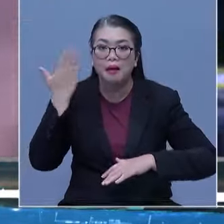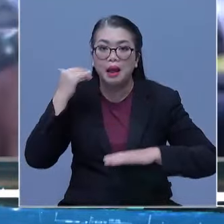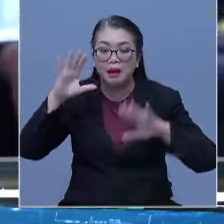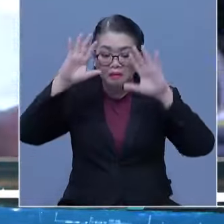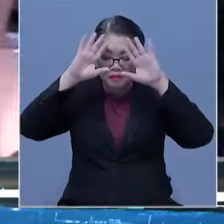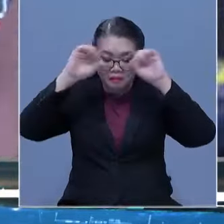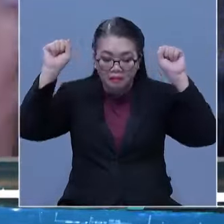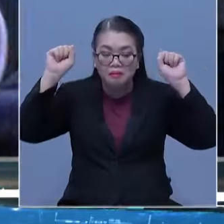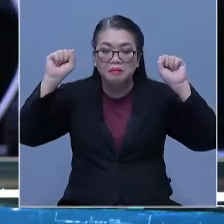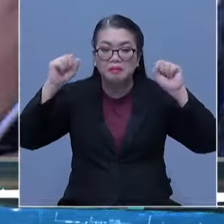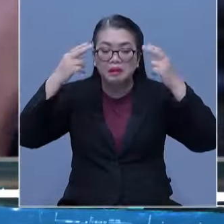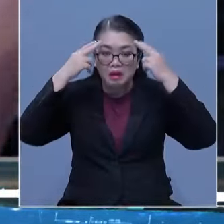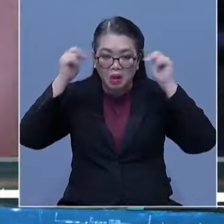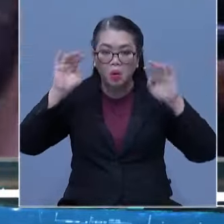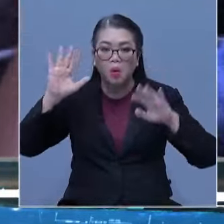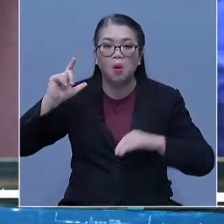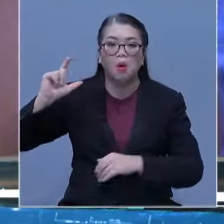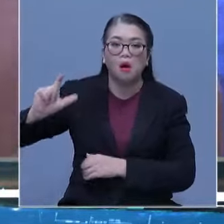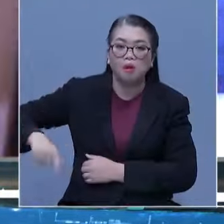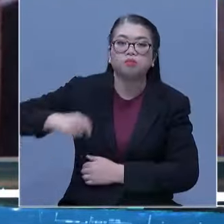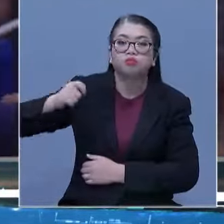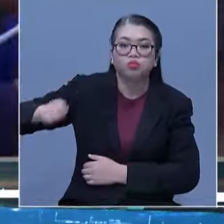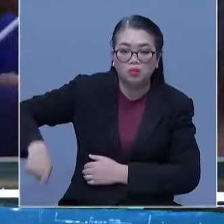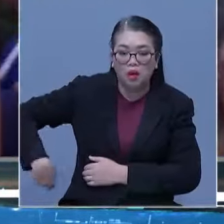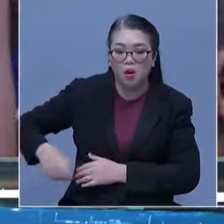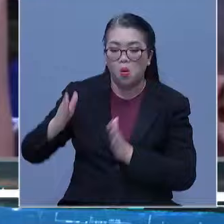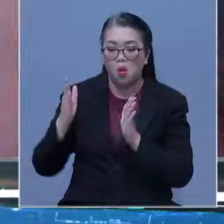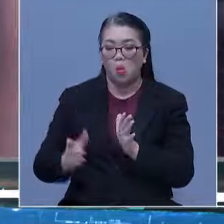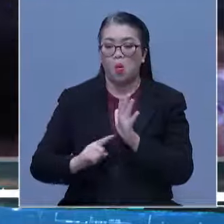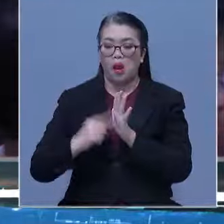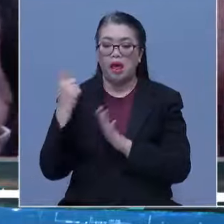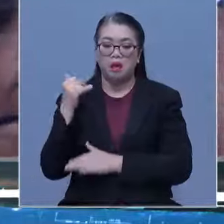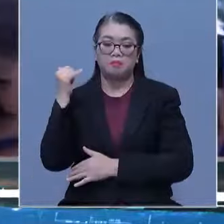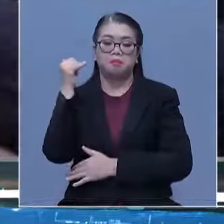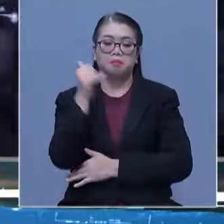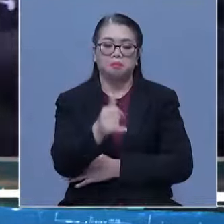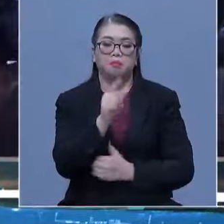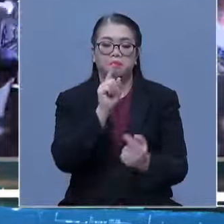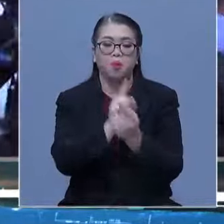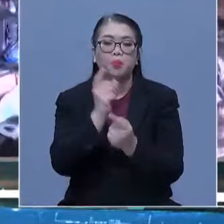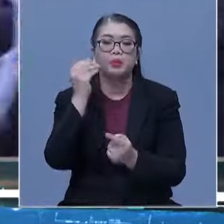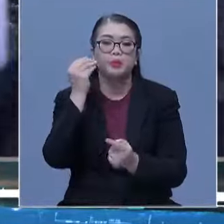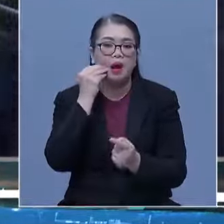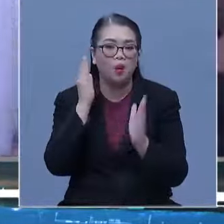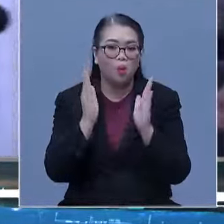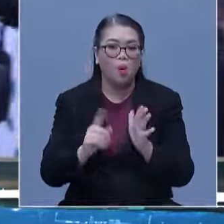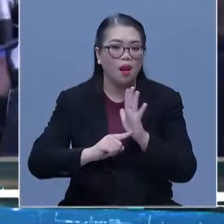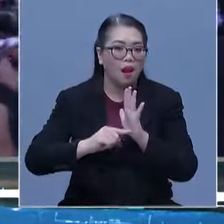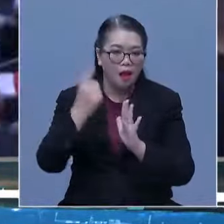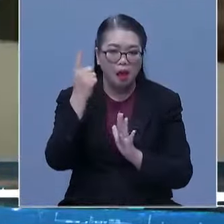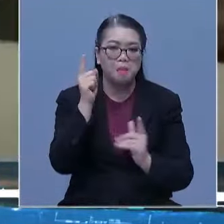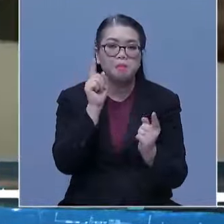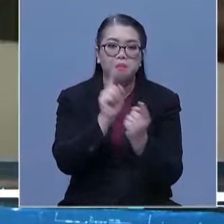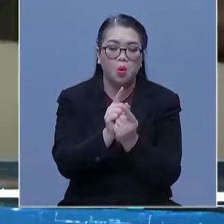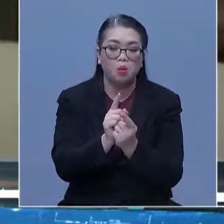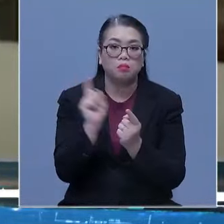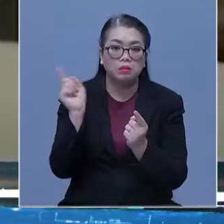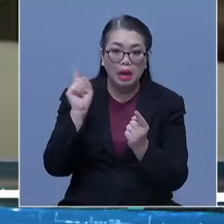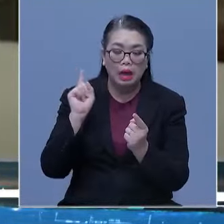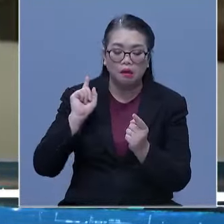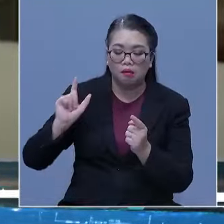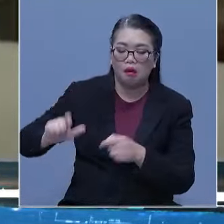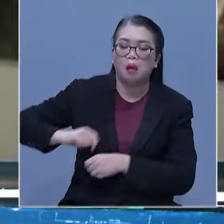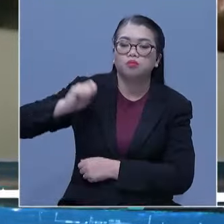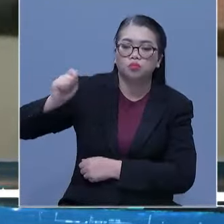กัมพูชาค่ะนี่ฮะจะเป็นแขกคนแรกที่ไปเยี่ยมคุณทักษิณถึงที่บ้านจันทร์ส่องลชค่ะแล้วเดินทางมาจากกัมพูชาด้วยความ